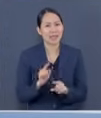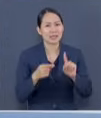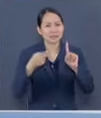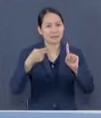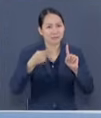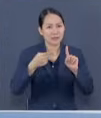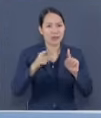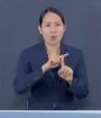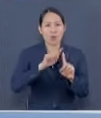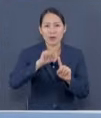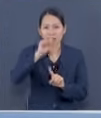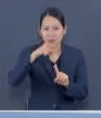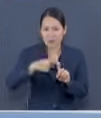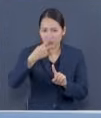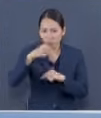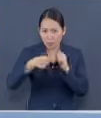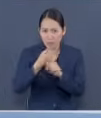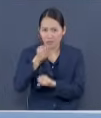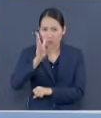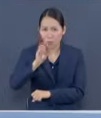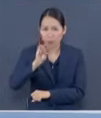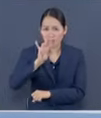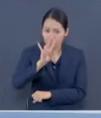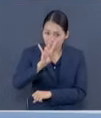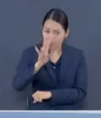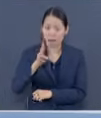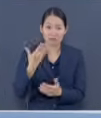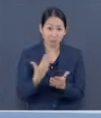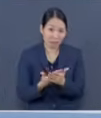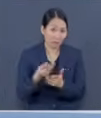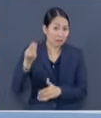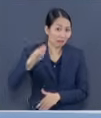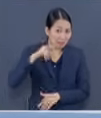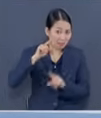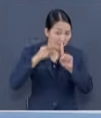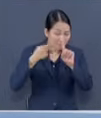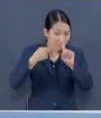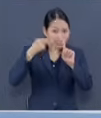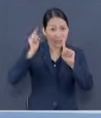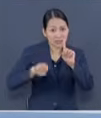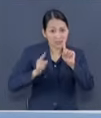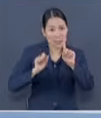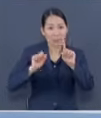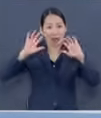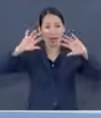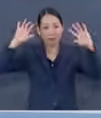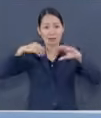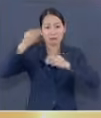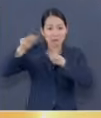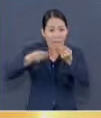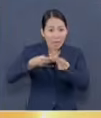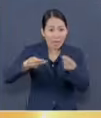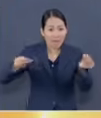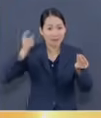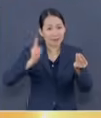ม่ได้หรือเปล่าเรื่องจริงวันนี้ที่เราเคยนำเสนอข่าวบอกว่าเขาจะมีการประชุมคณะชุดใหญ่มีคุณเศรษฐาแต่เลื่อนออกไปก่อนเนี่ยล่าสุดท่านนายกฮะได้ยินข่